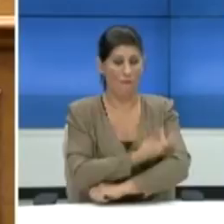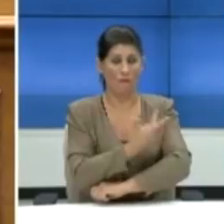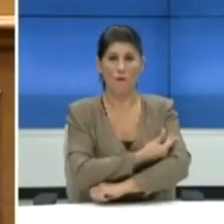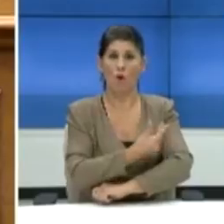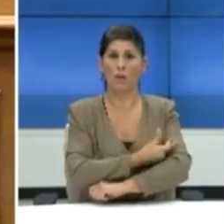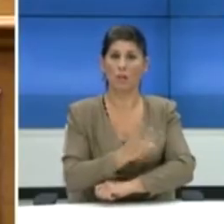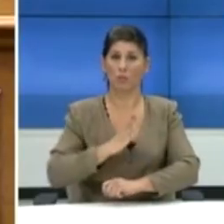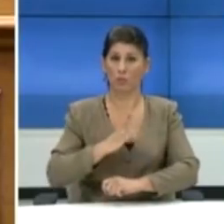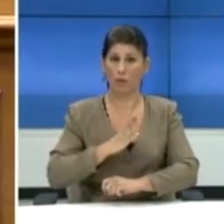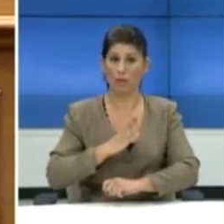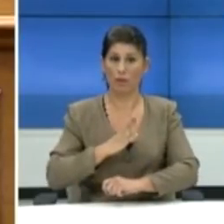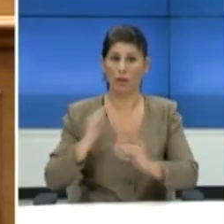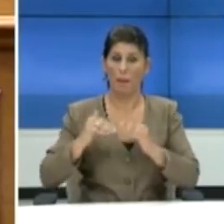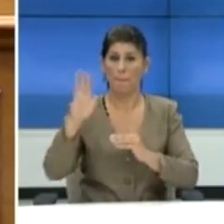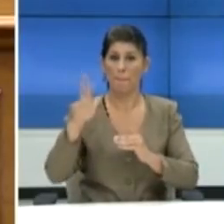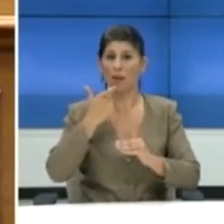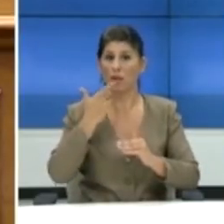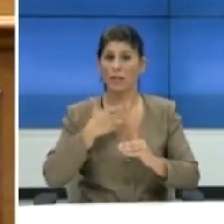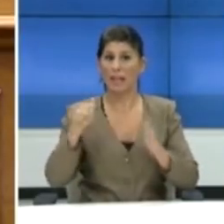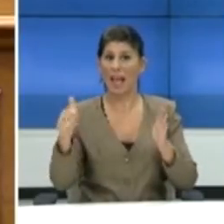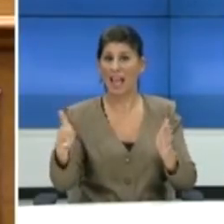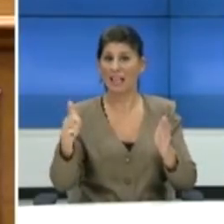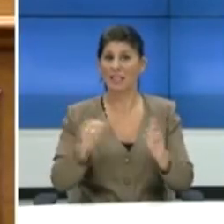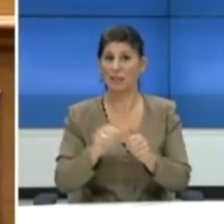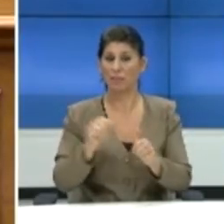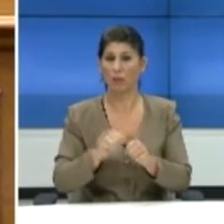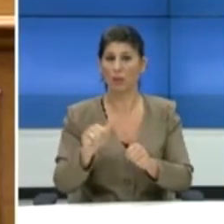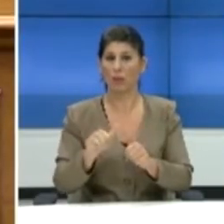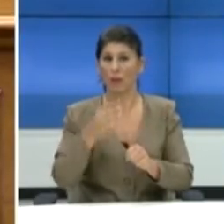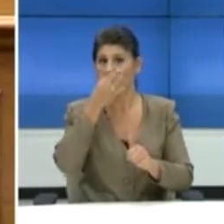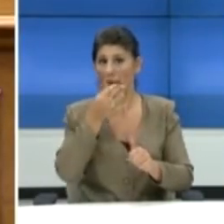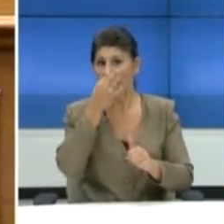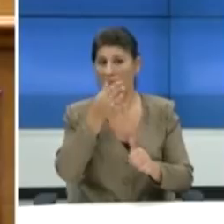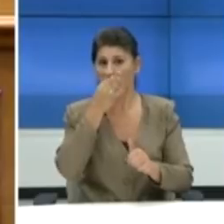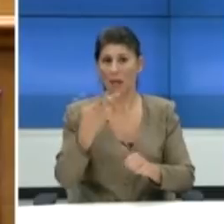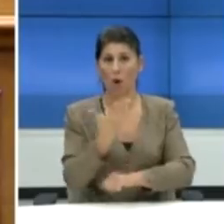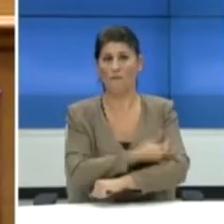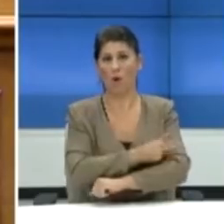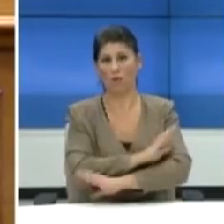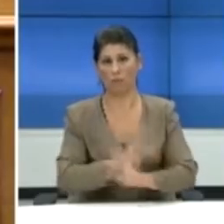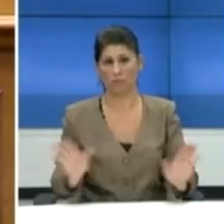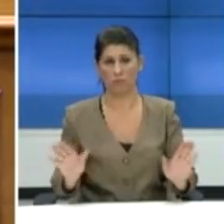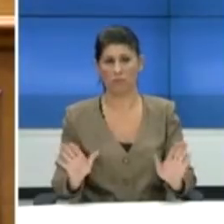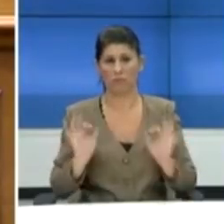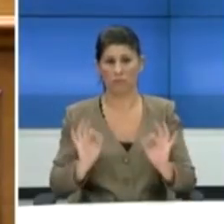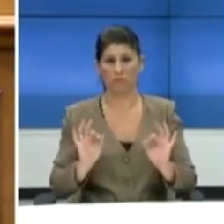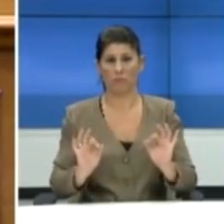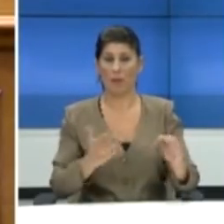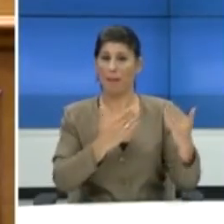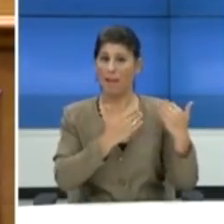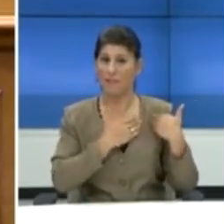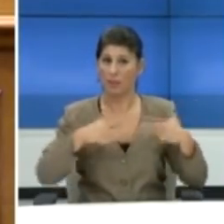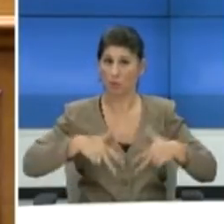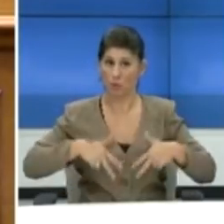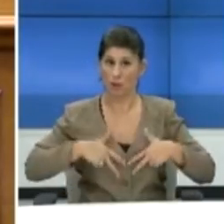εμβολιασμού του πληθυσμού άνω της ηλικίας των 6 μηνών με το αντιγρυπικό εμβόλιο. Και βέβαια, με ευθύνη του